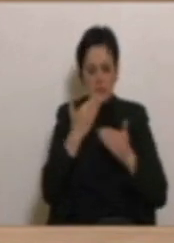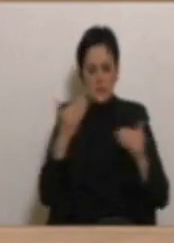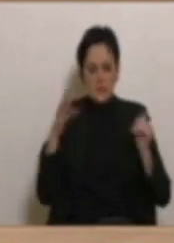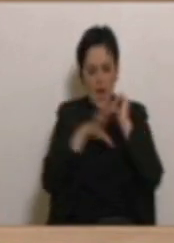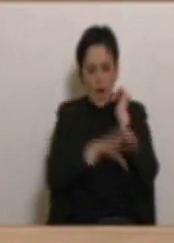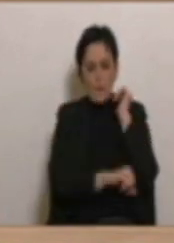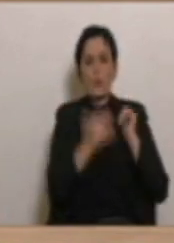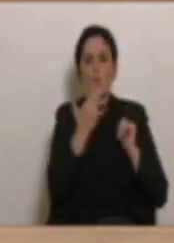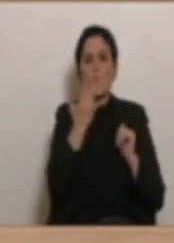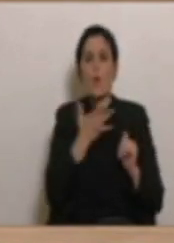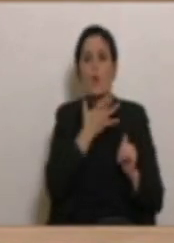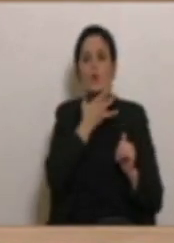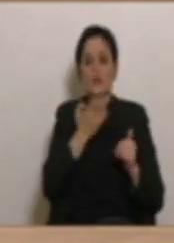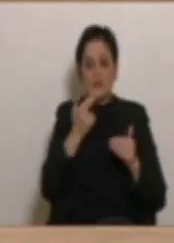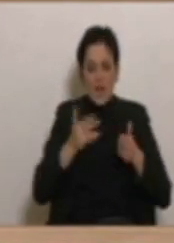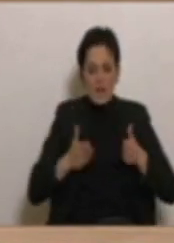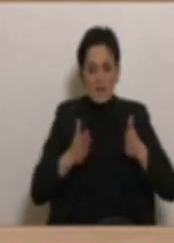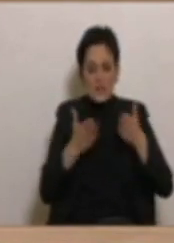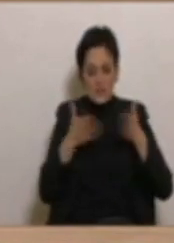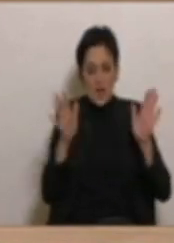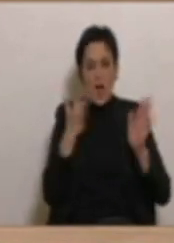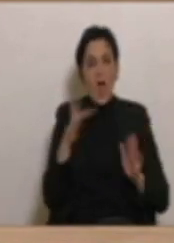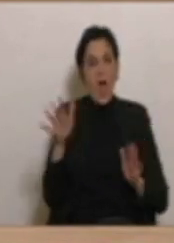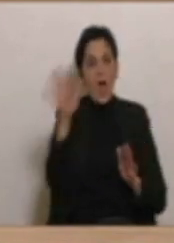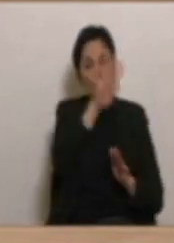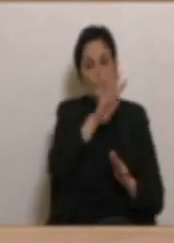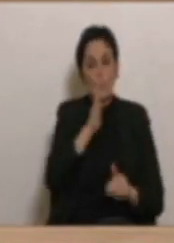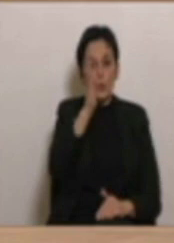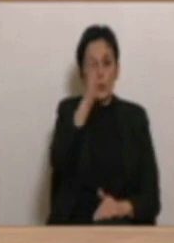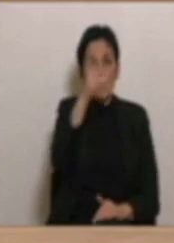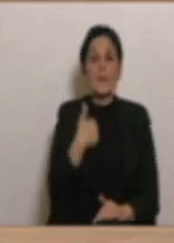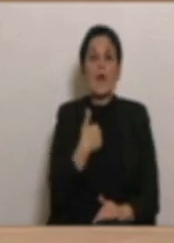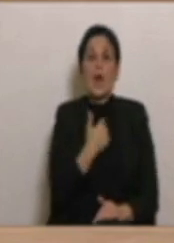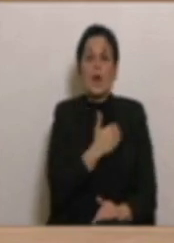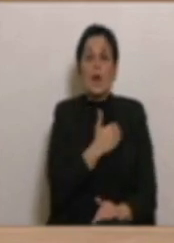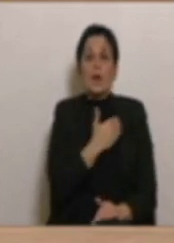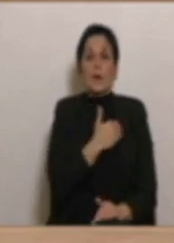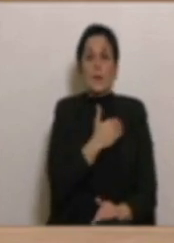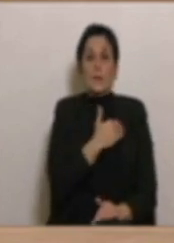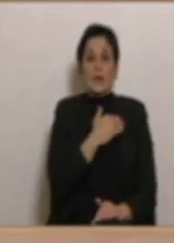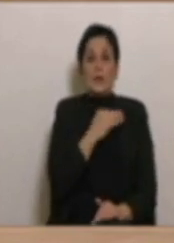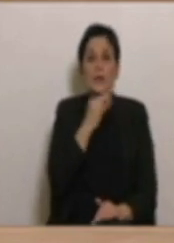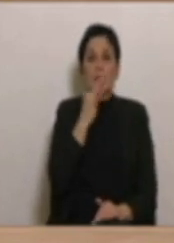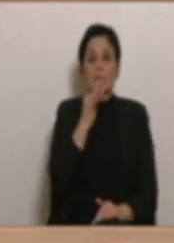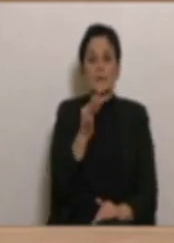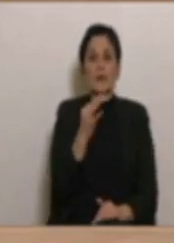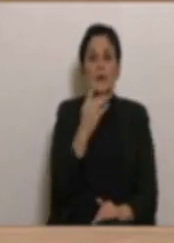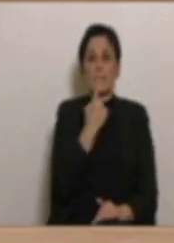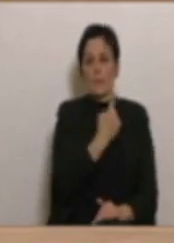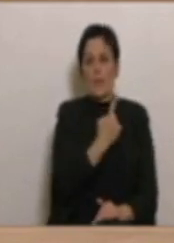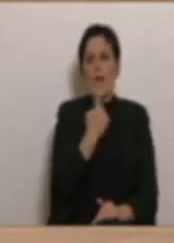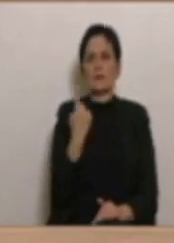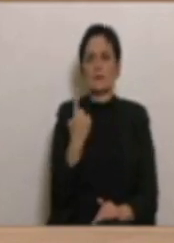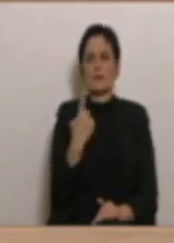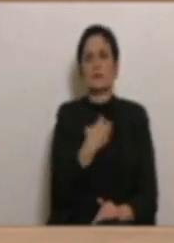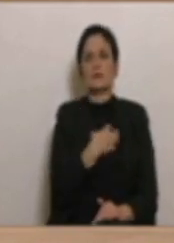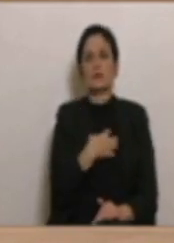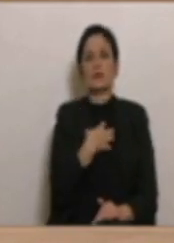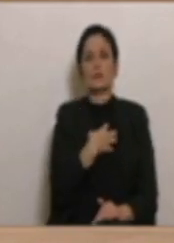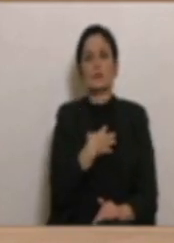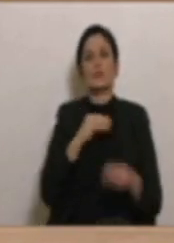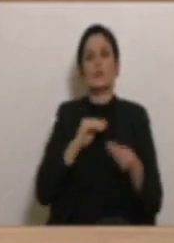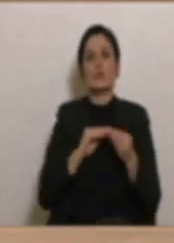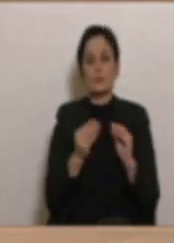ამ ქვეყნის ევროპულ მომავალს. მე მინდა გამოვეხმაურო ერთ-ერთ ყველაზე მნიშვნელოვან